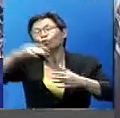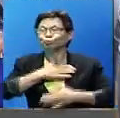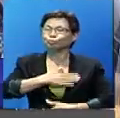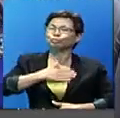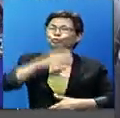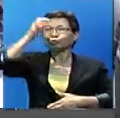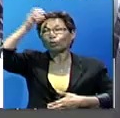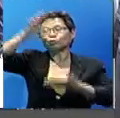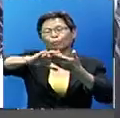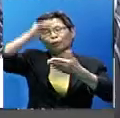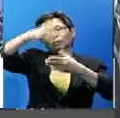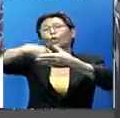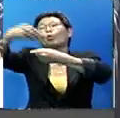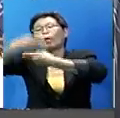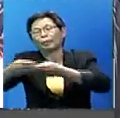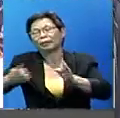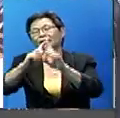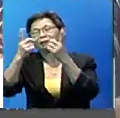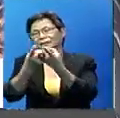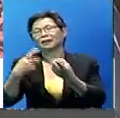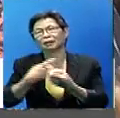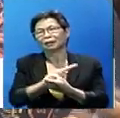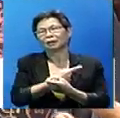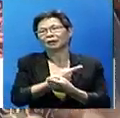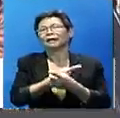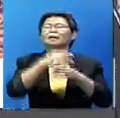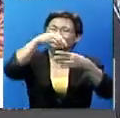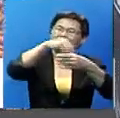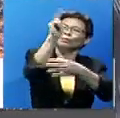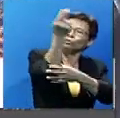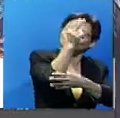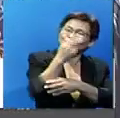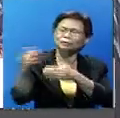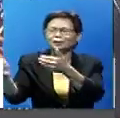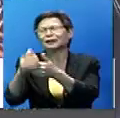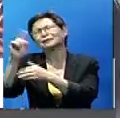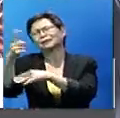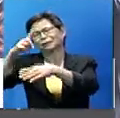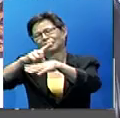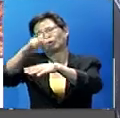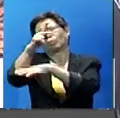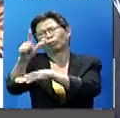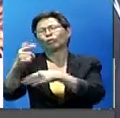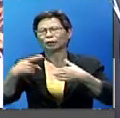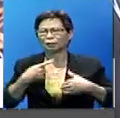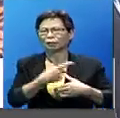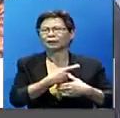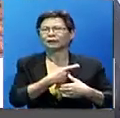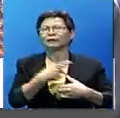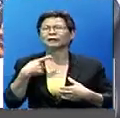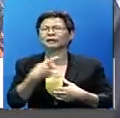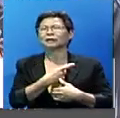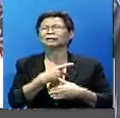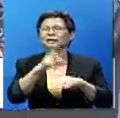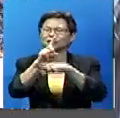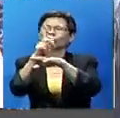konsep pembelajaran di luar bilik darjah, di mana kita berada di kawasan hutan, dekat saja di Kuala Lumpur, di mana kita selama ini juga